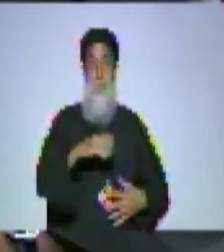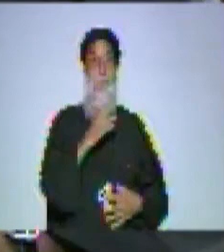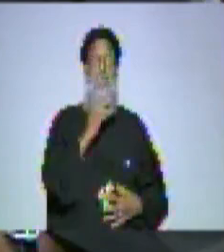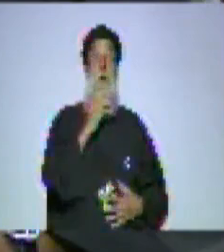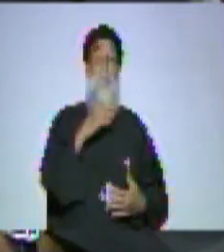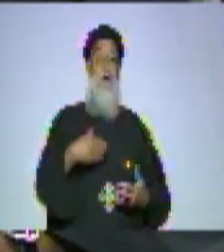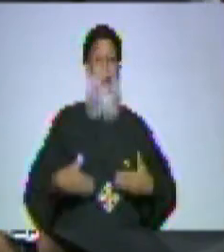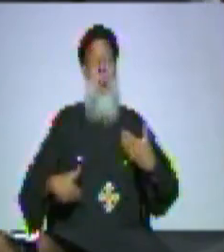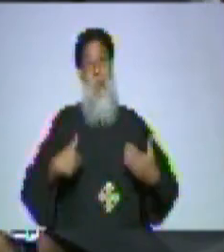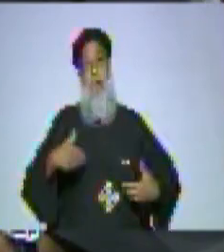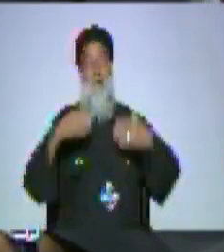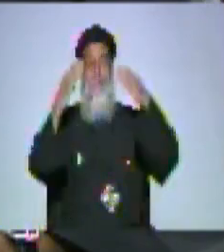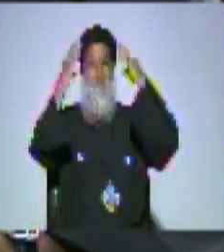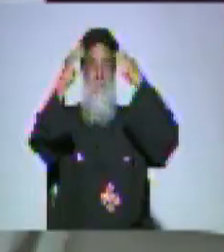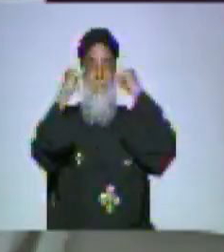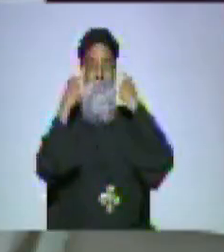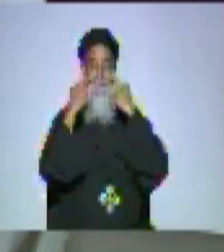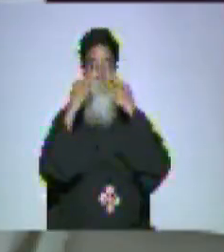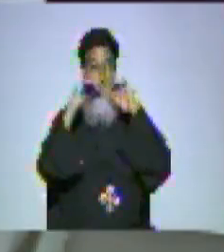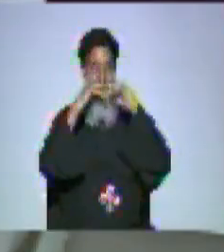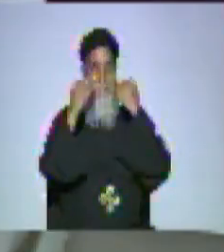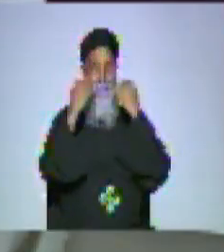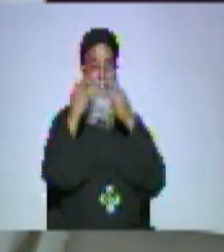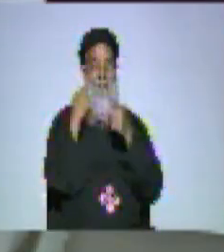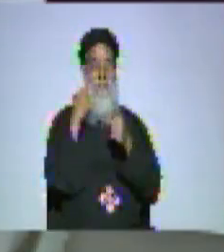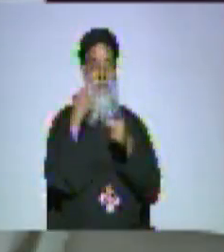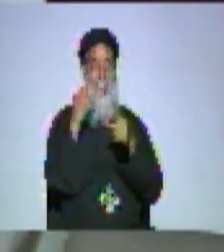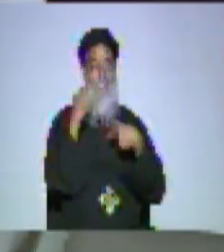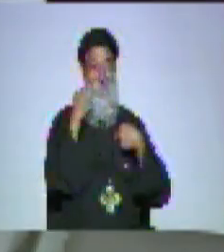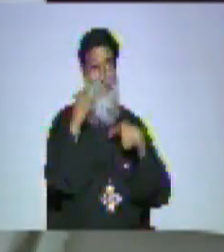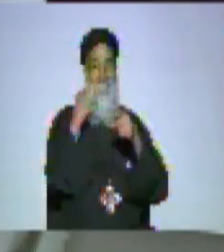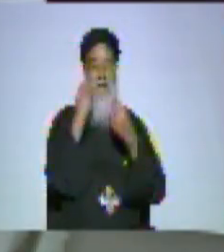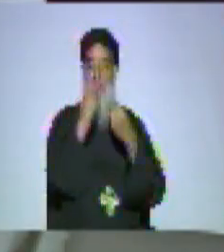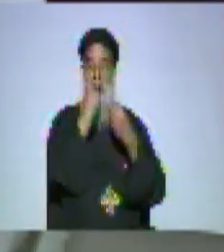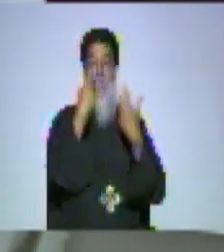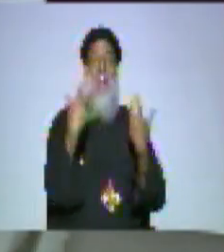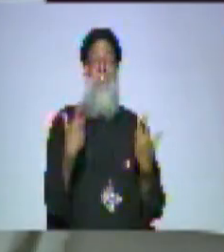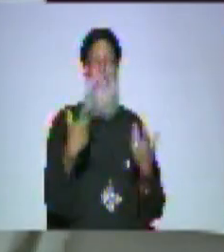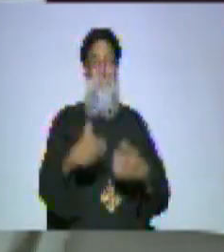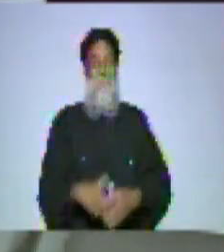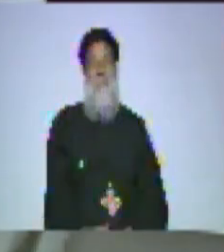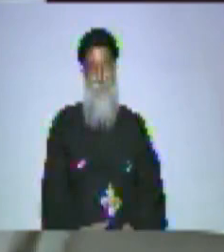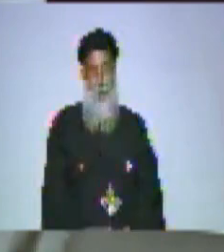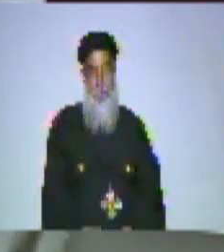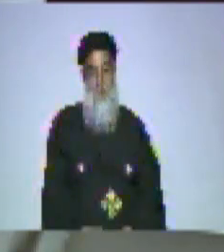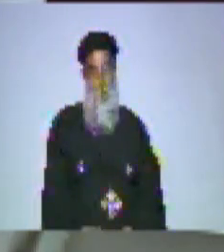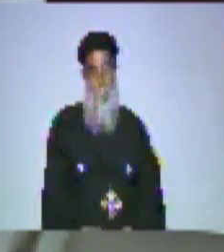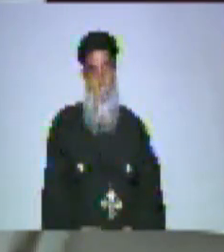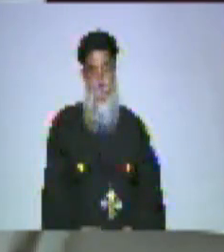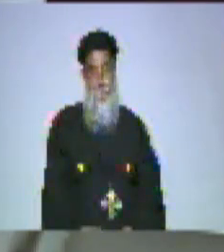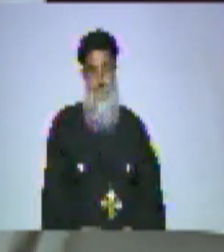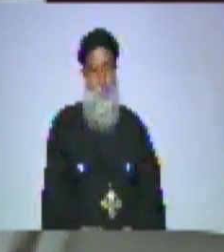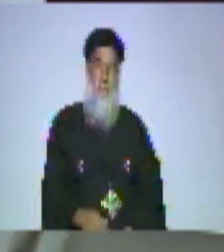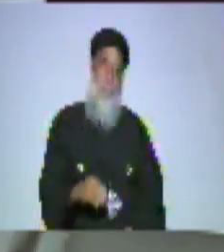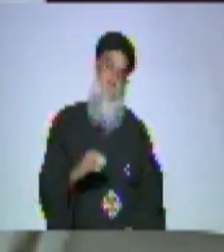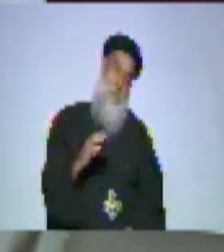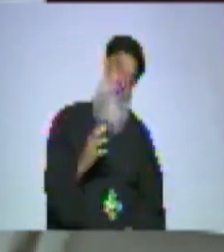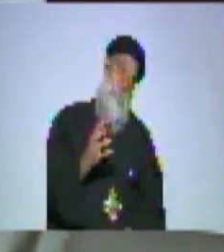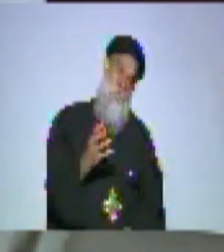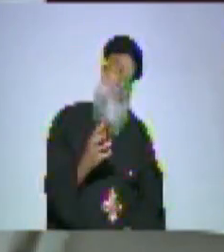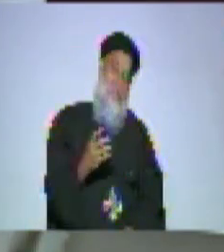ويفرح انه يسعد اللي قدامه حاجه جميله قوي والمخطئ بقى